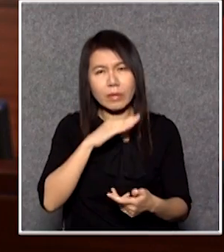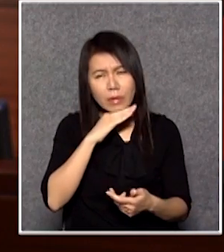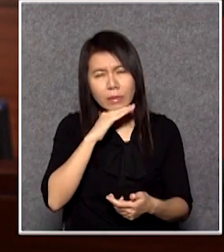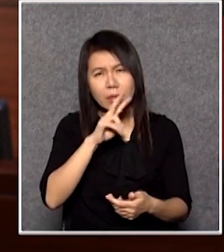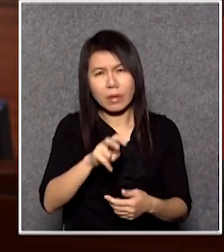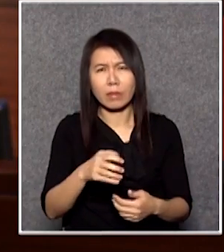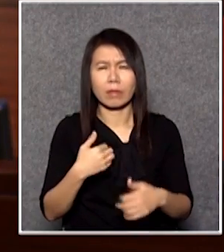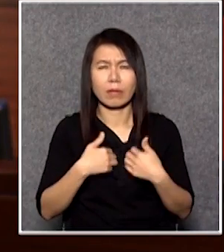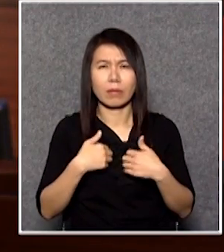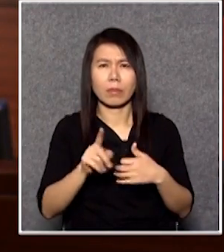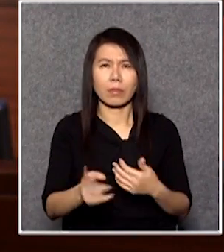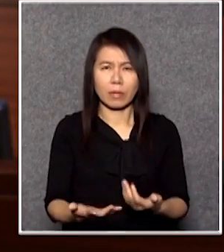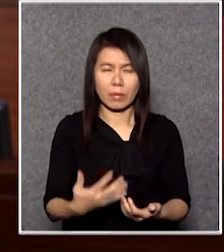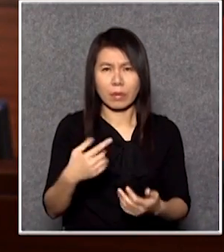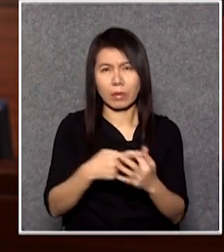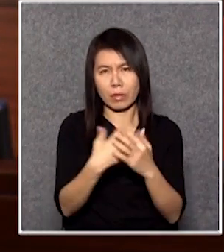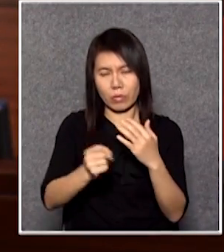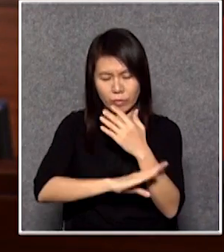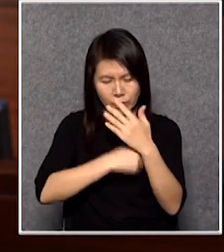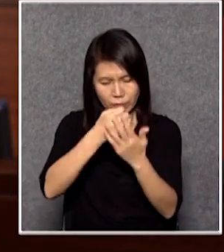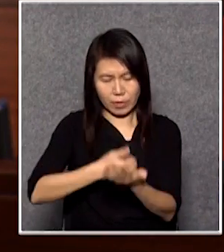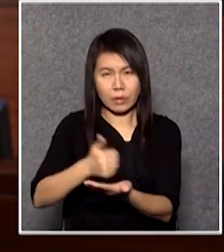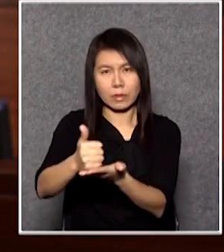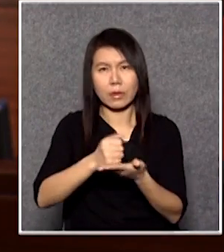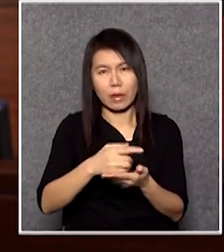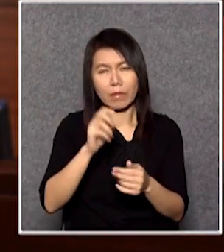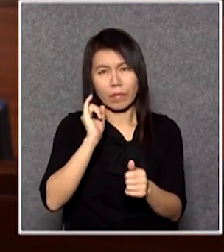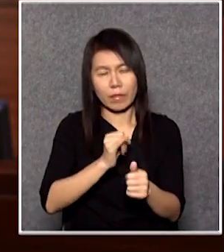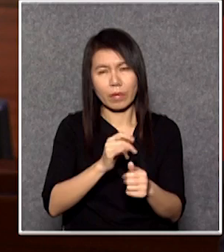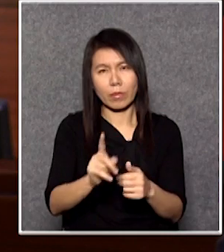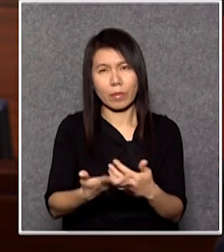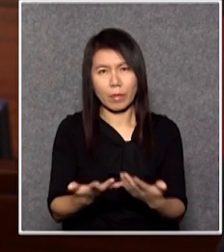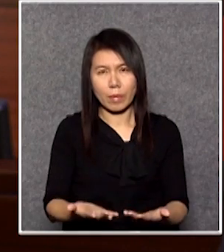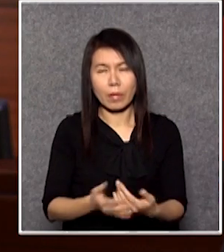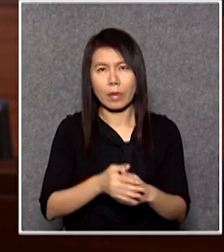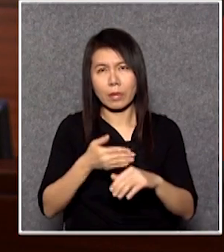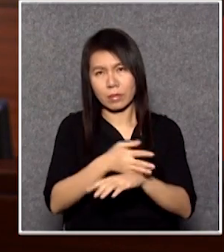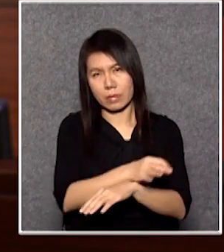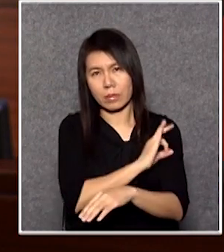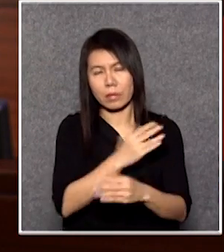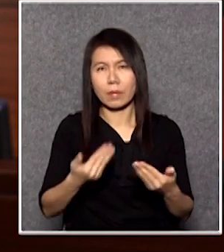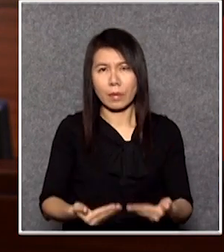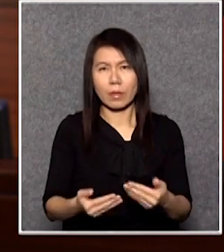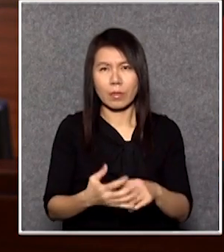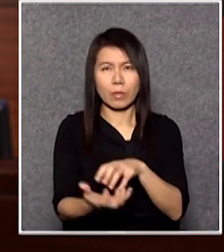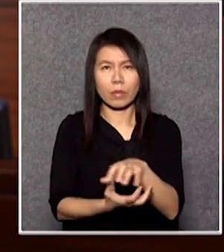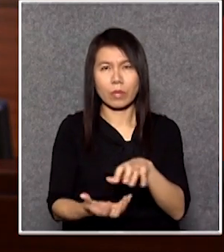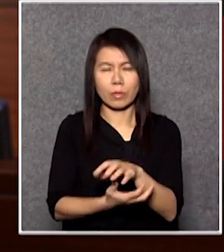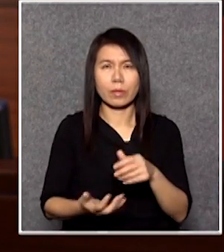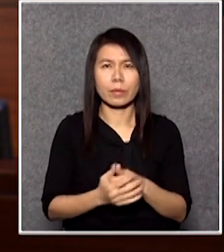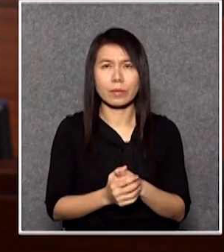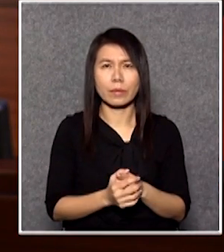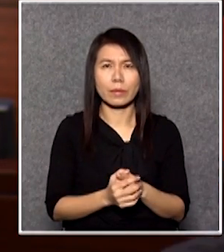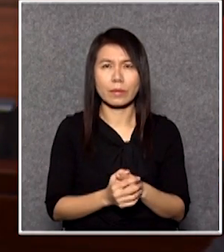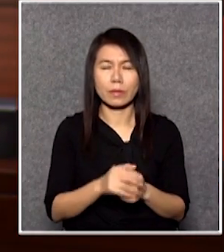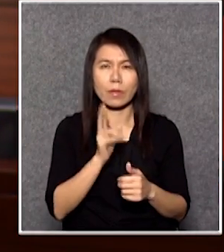那麼急去權力特權法去朝起上嚟啫。主席，其實呢個社會咧，今天咧已經立立亂嘅，好